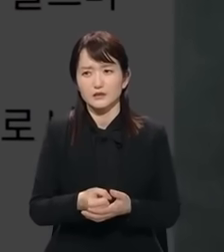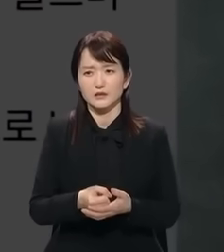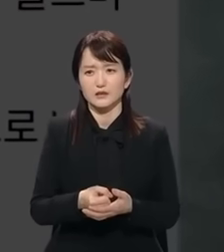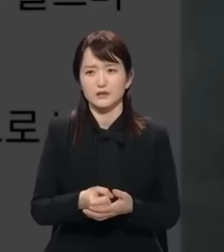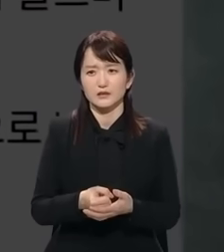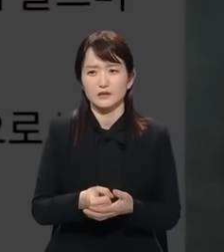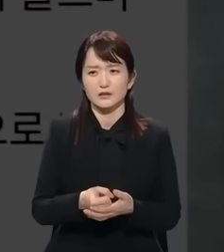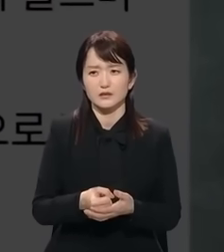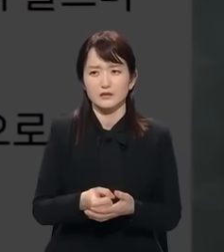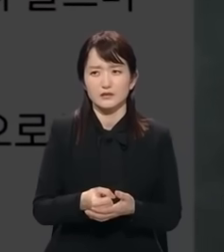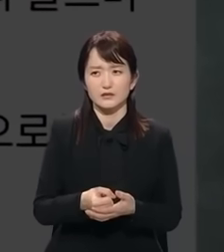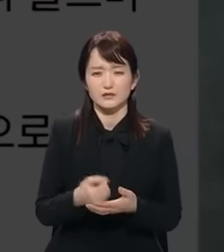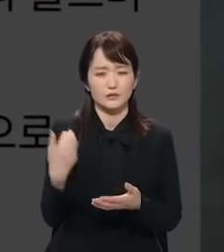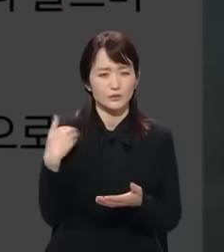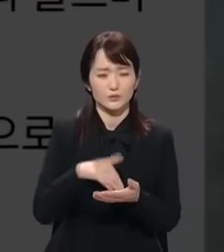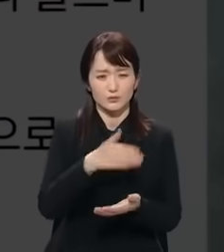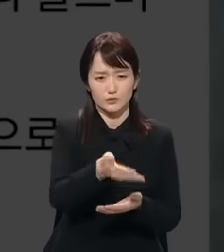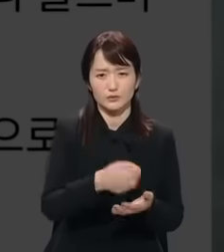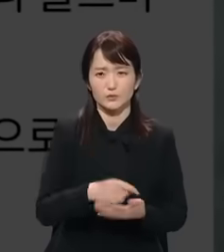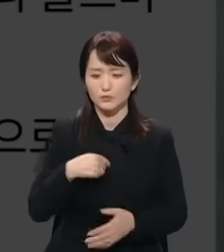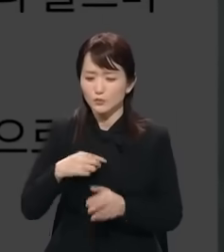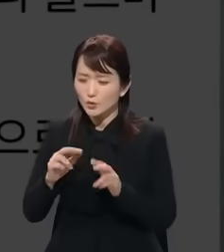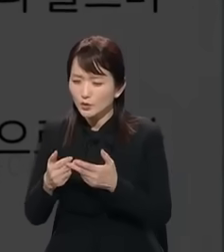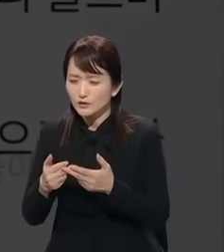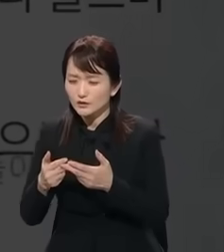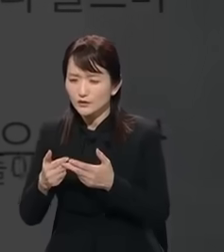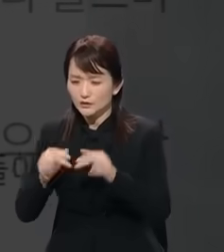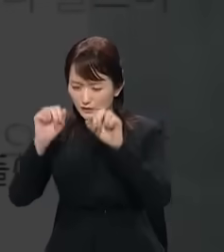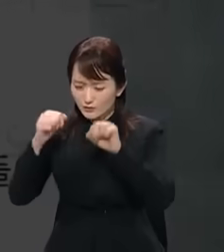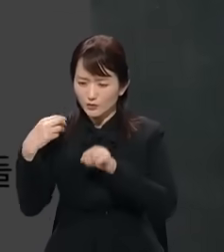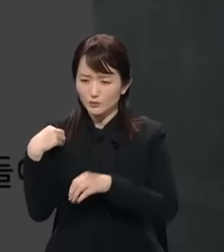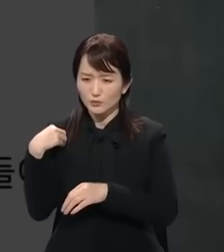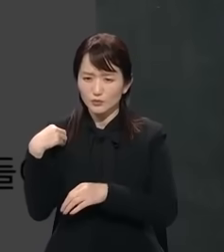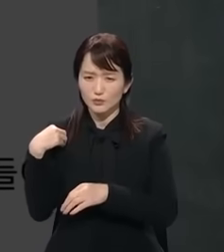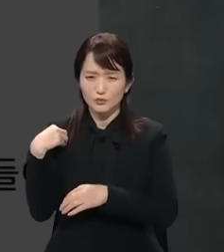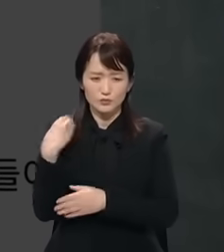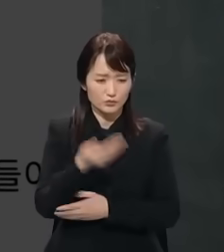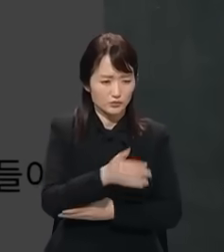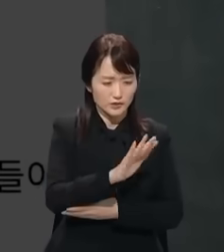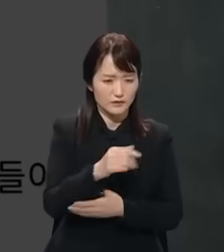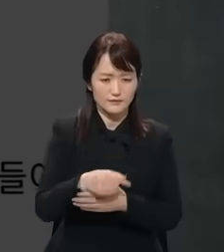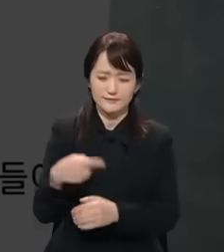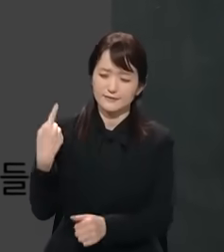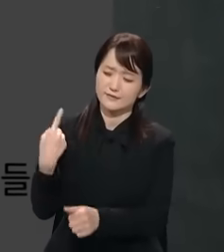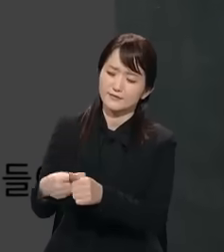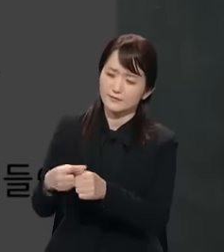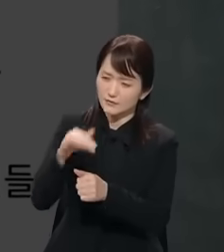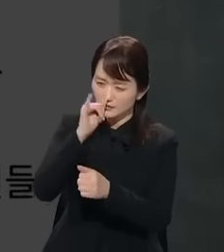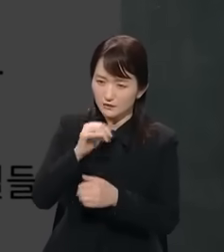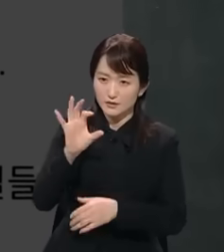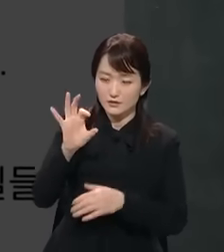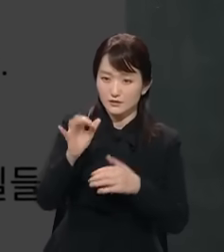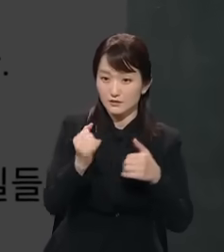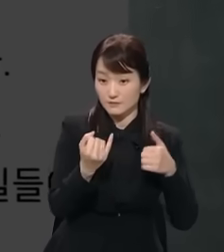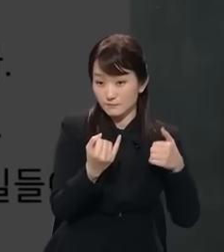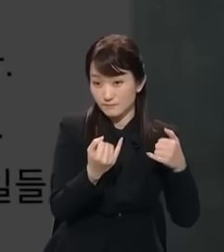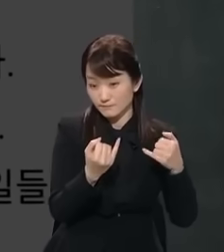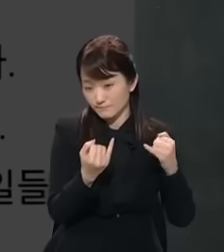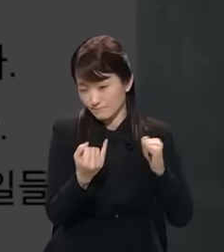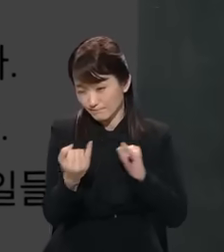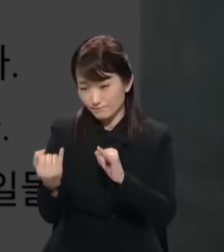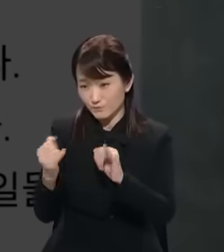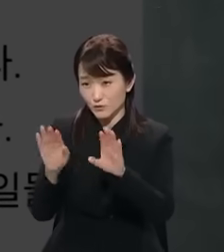그러면서 본인도 한때 체육복을 안 줬다가 욕을 들으면서 다녀야 했다고 주장을 했고요 하루는 화장실까지 쫓아와서 그 문을 발로